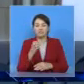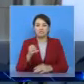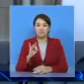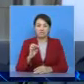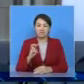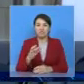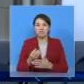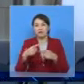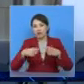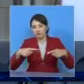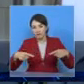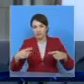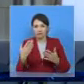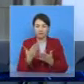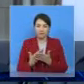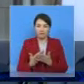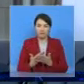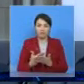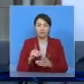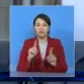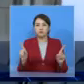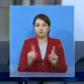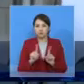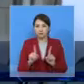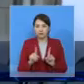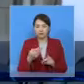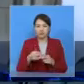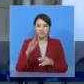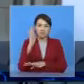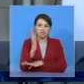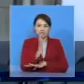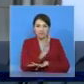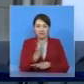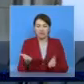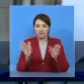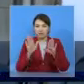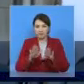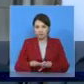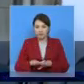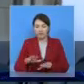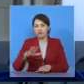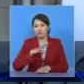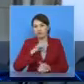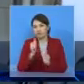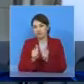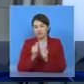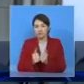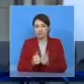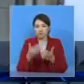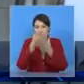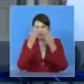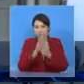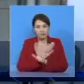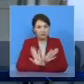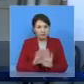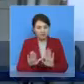саженцы деревьев различных пород. Надо отметить, что эти саженцы остались, ну, как бывает у нас часто, посадили и забыли.